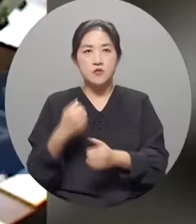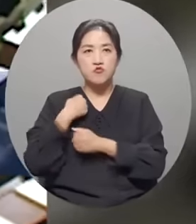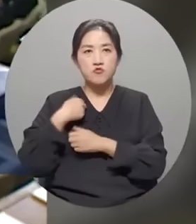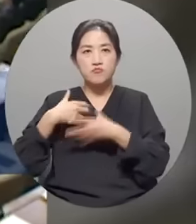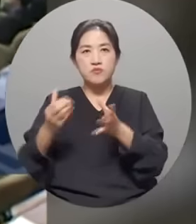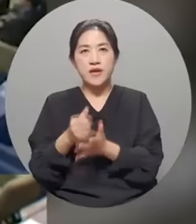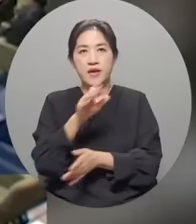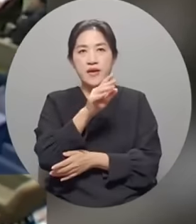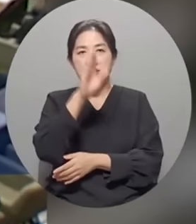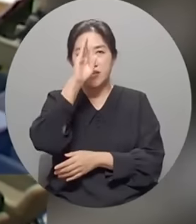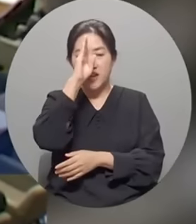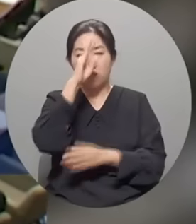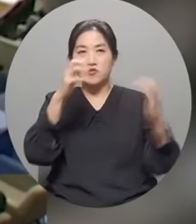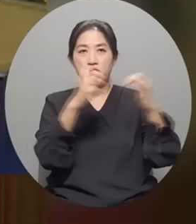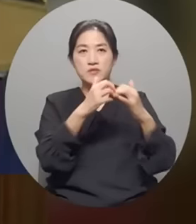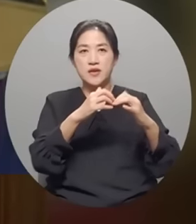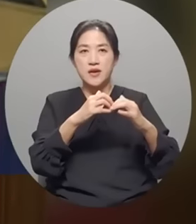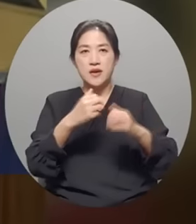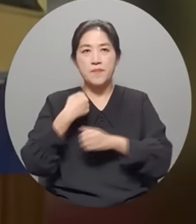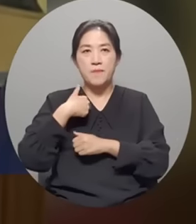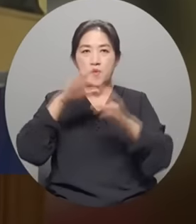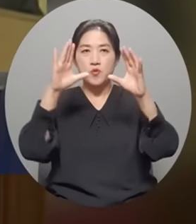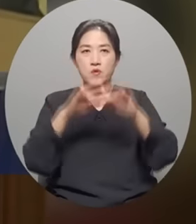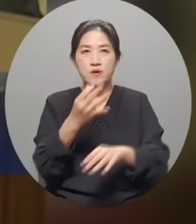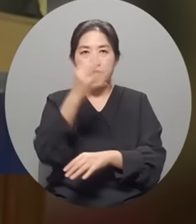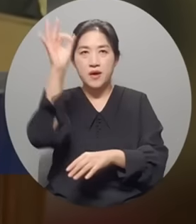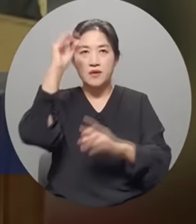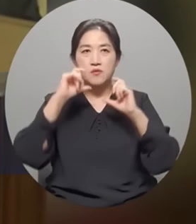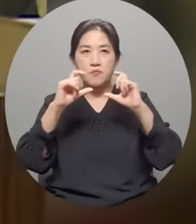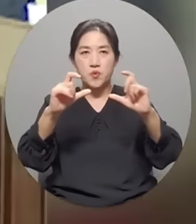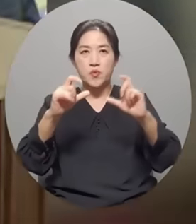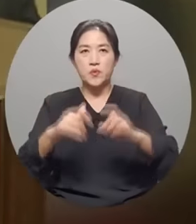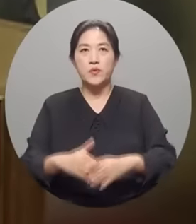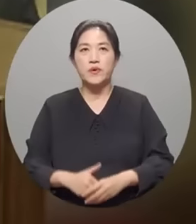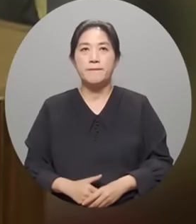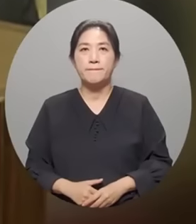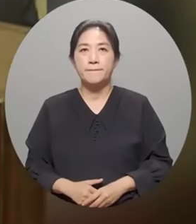이라크 전쟁 파견 동의하는 가결되었음을 선고합니다.